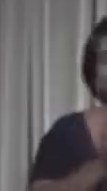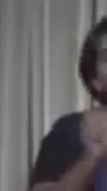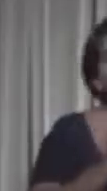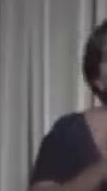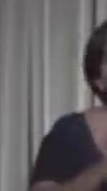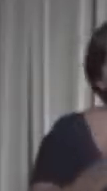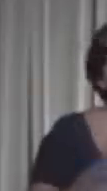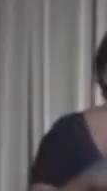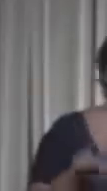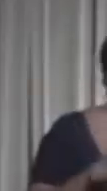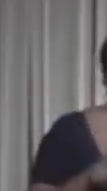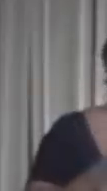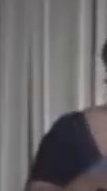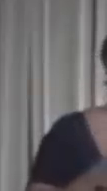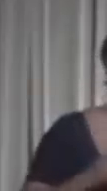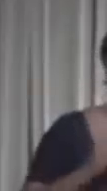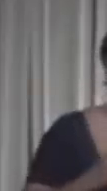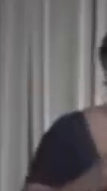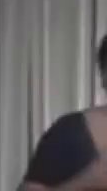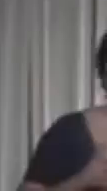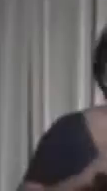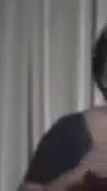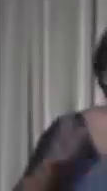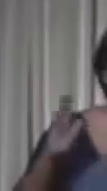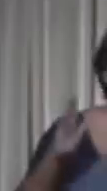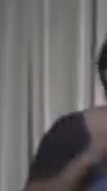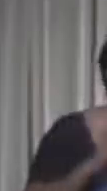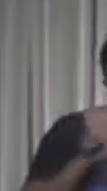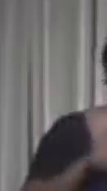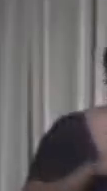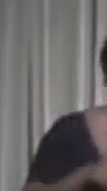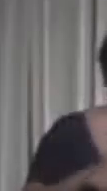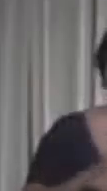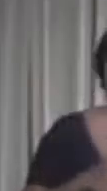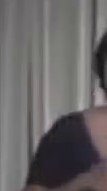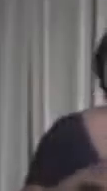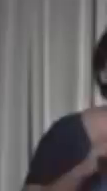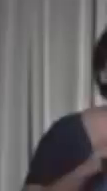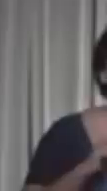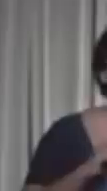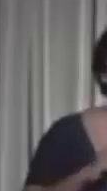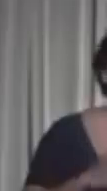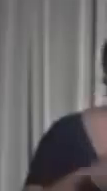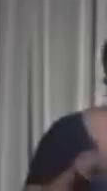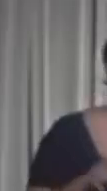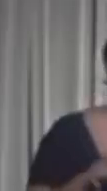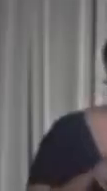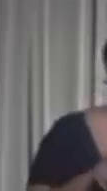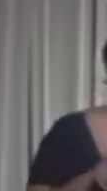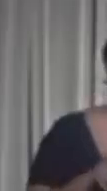பூஜ்யமாகி விடுமோ, உங்களுடைய பிள்ளைகளுடைய கல்வி சுகாதார இன்னொரு அடிப்படை வசதிகளை அடிப்படை தேவைகளை